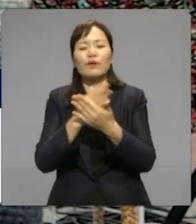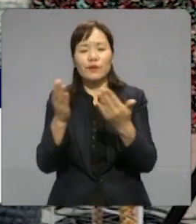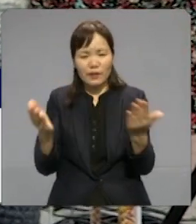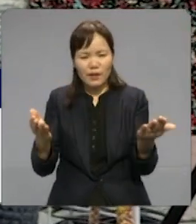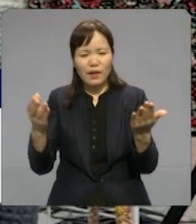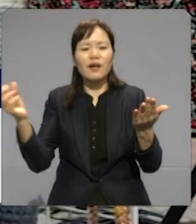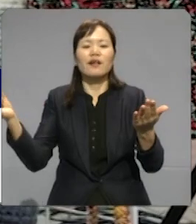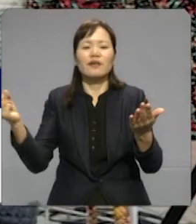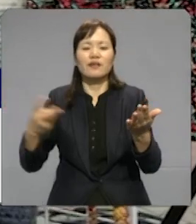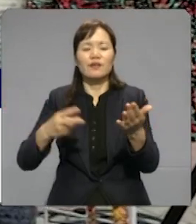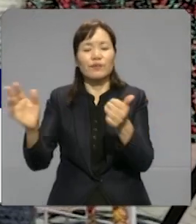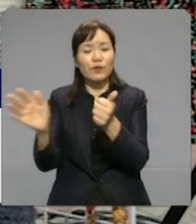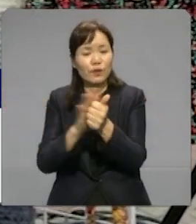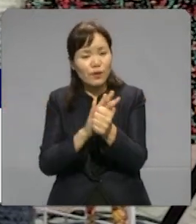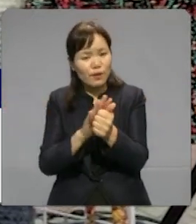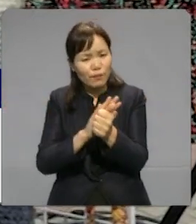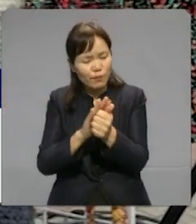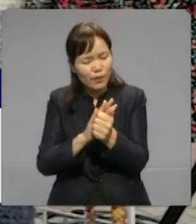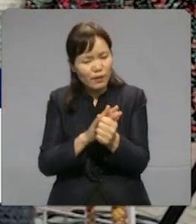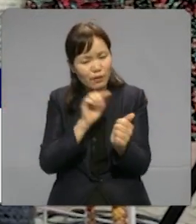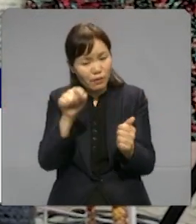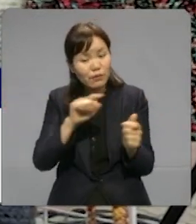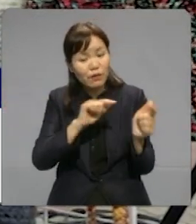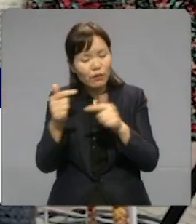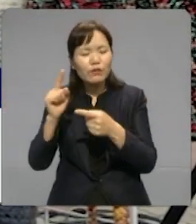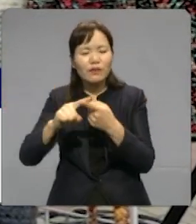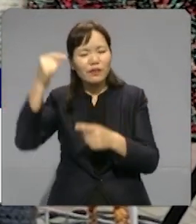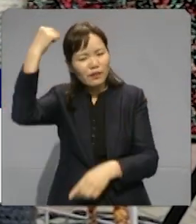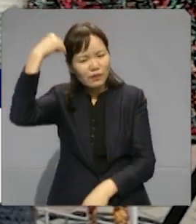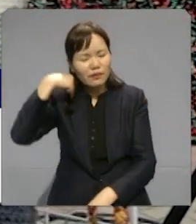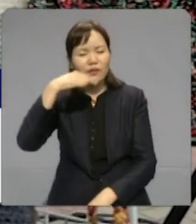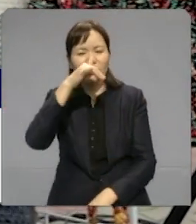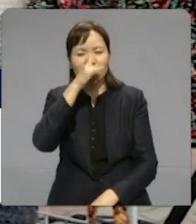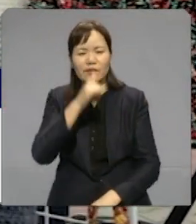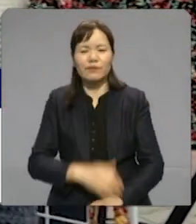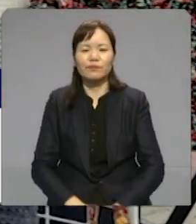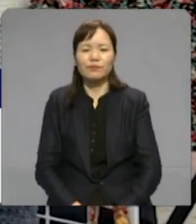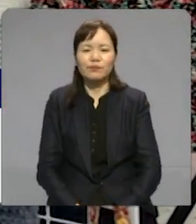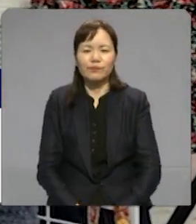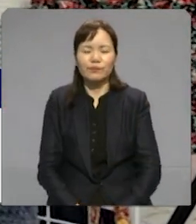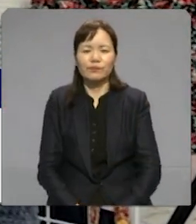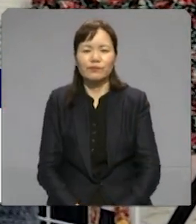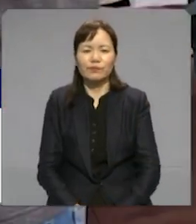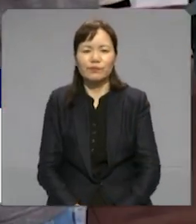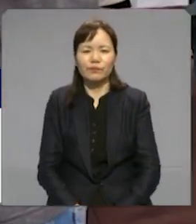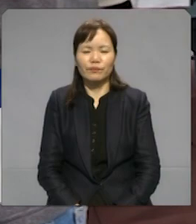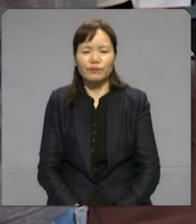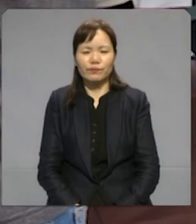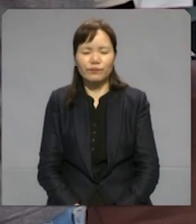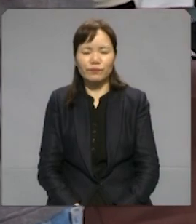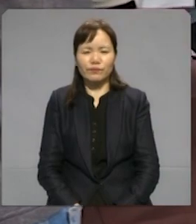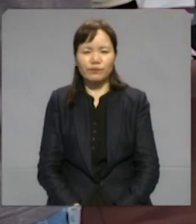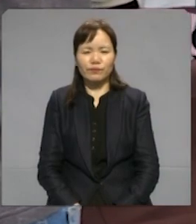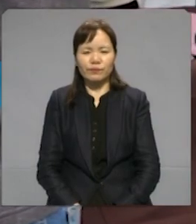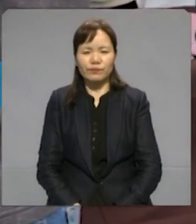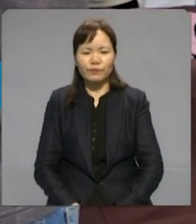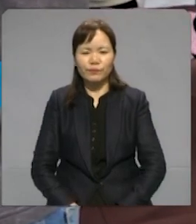협동심, 또 나눔, 이런 배려, 이런 것들을 많이 느낄 수 있었어요.